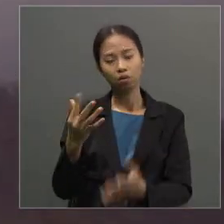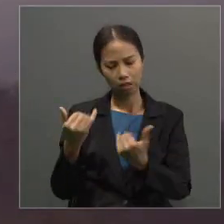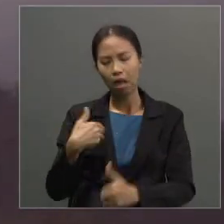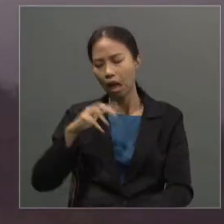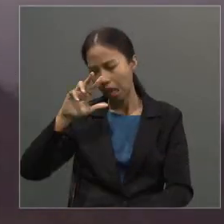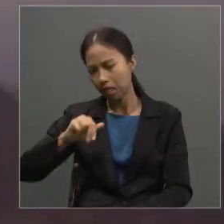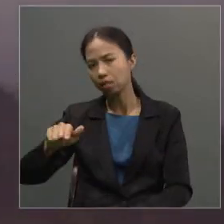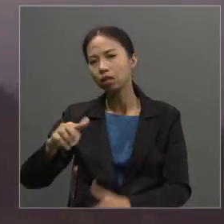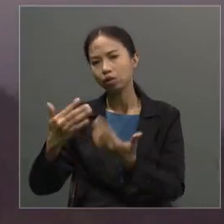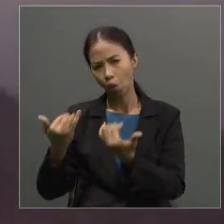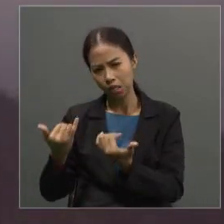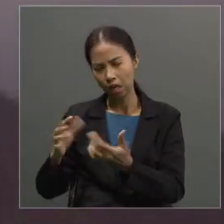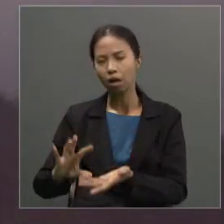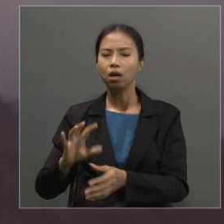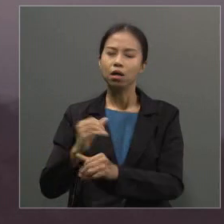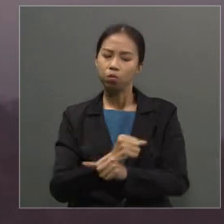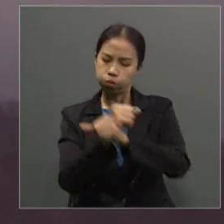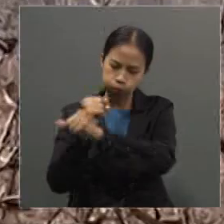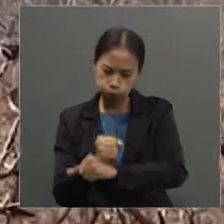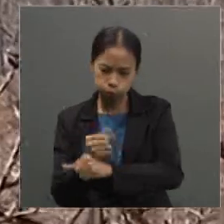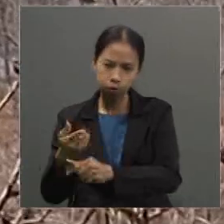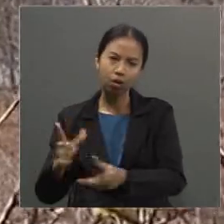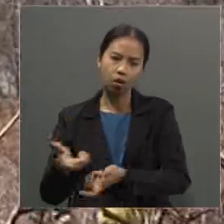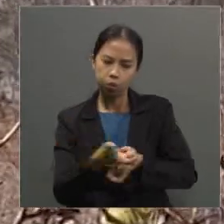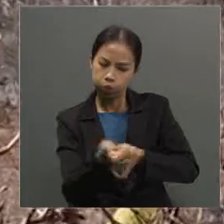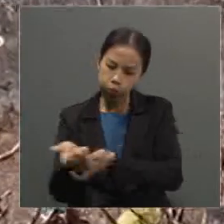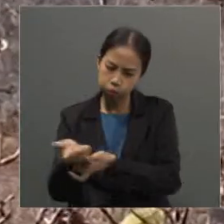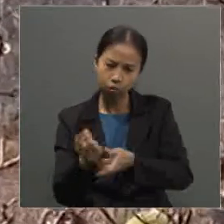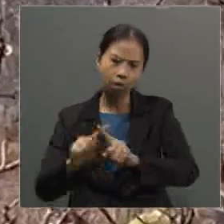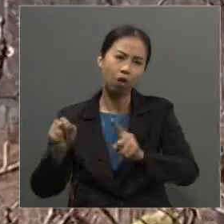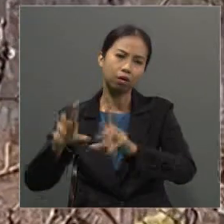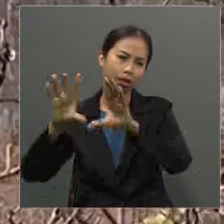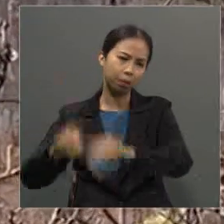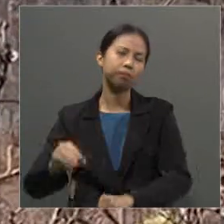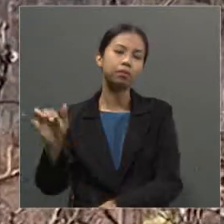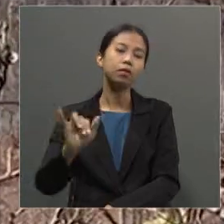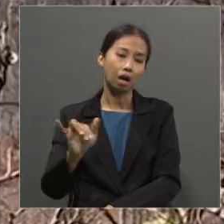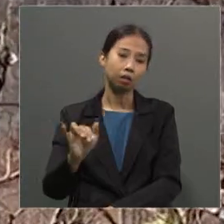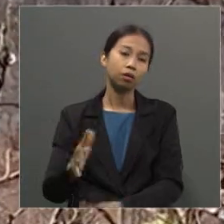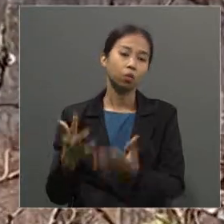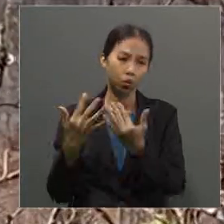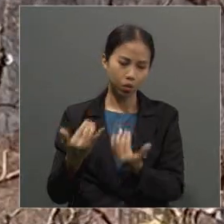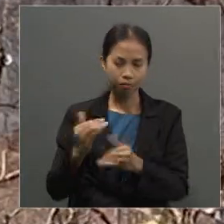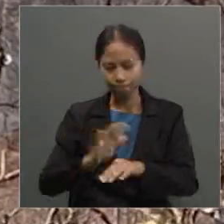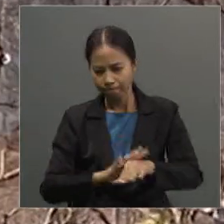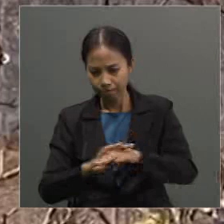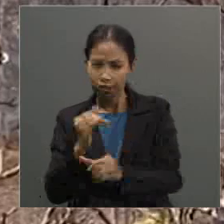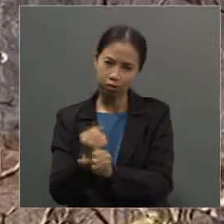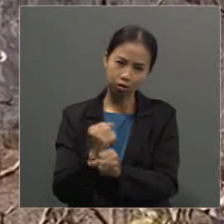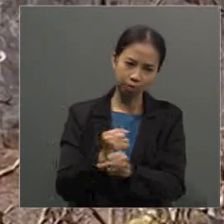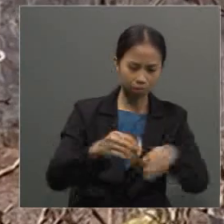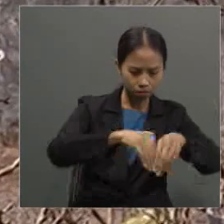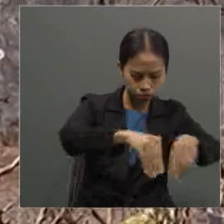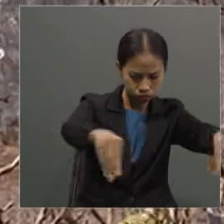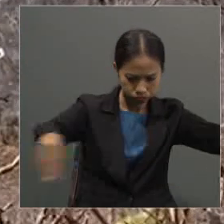นี้ยังดับไม่ได้หัวหน้าควบคุมไฟป่าอินทนนท์ก็ส่งเจ้าหน้าที่จำนวน 10นายแล้วก็แกนำหมู่บ้านในตำบลดอยแก้วเร่งทำแนวสกัดป้อง